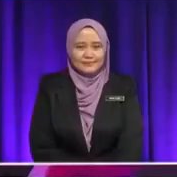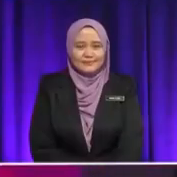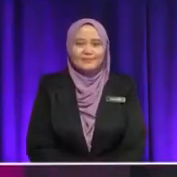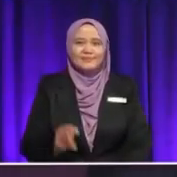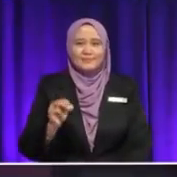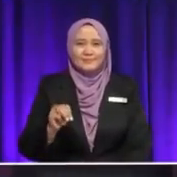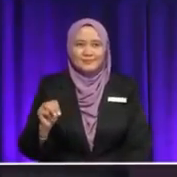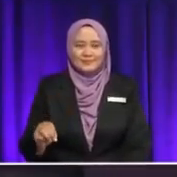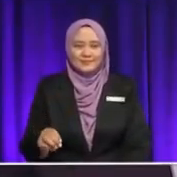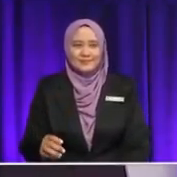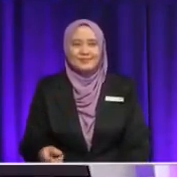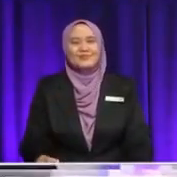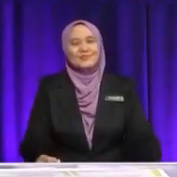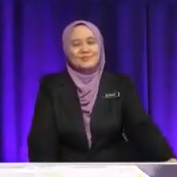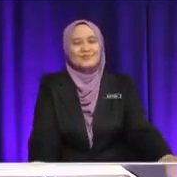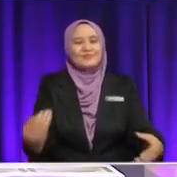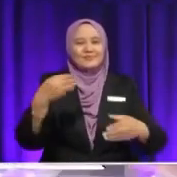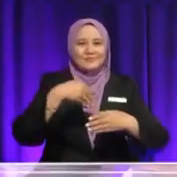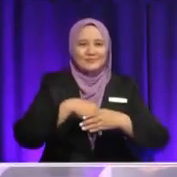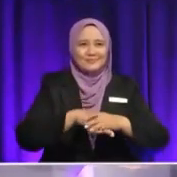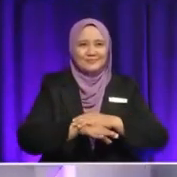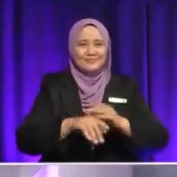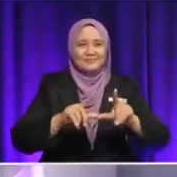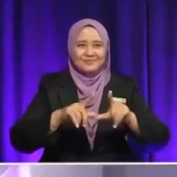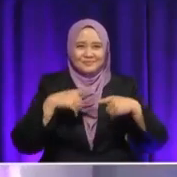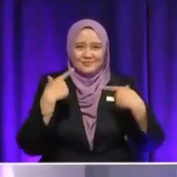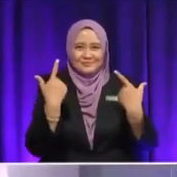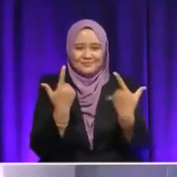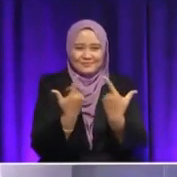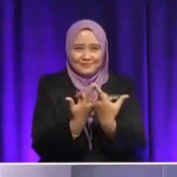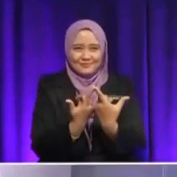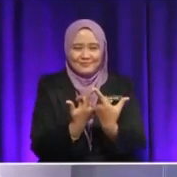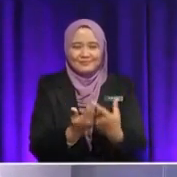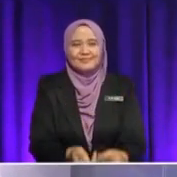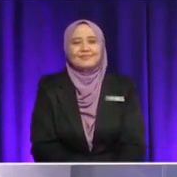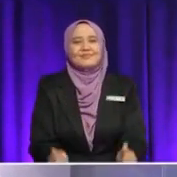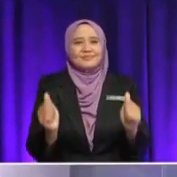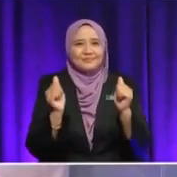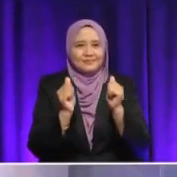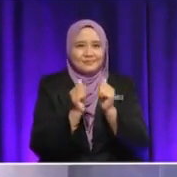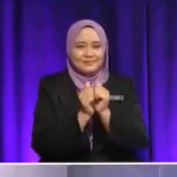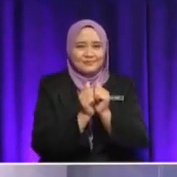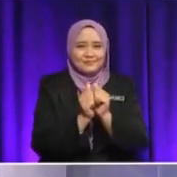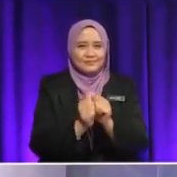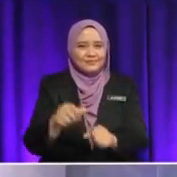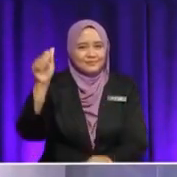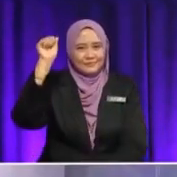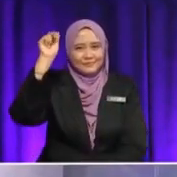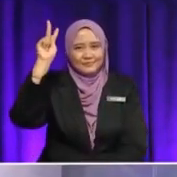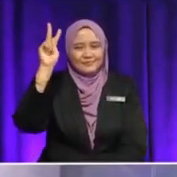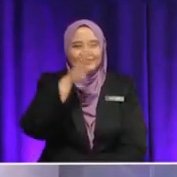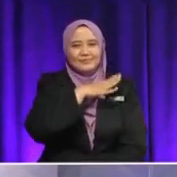reguler masuk kekelas Regita telah pun kembali dalam mengatasi = saya ke mana Zidane juga guru kita